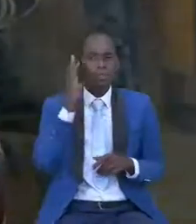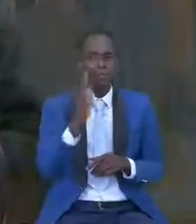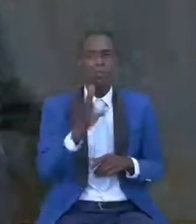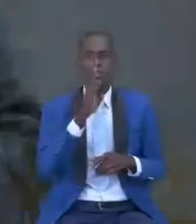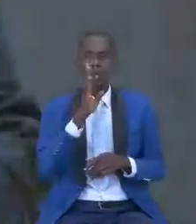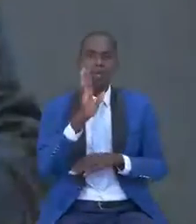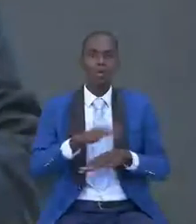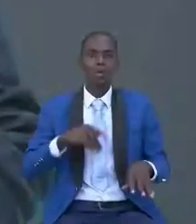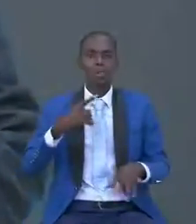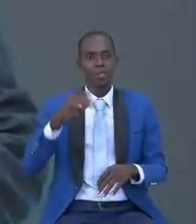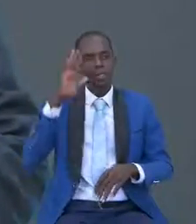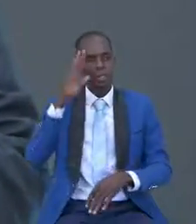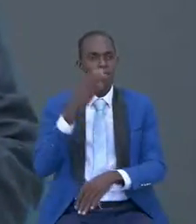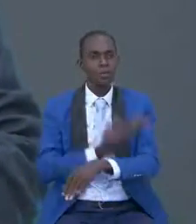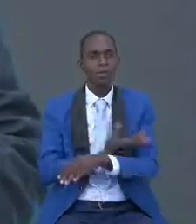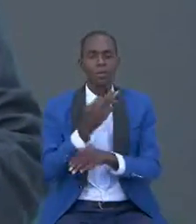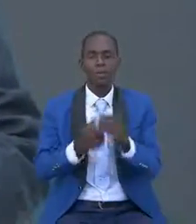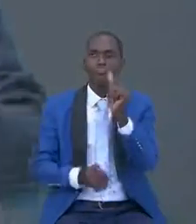du Très-Haut.